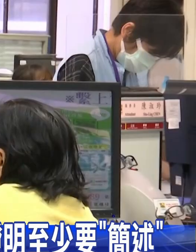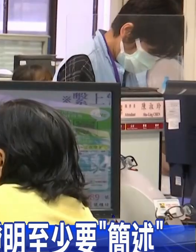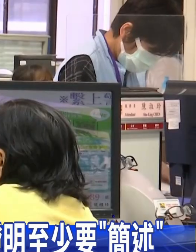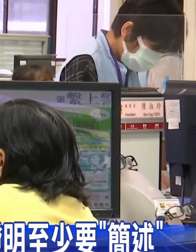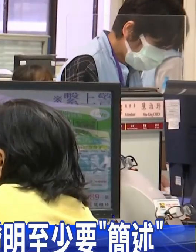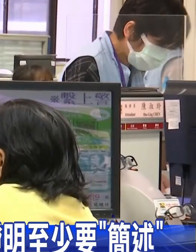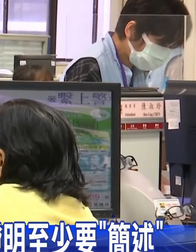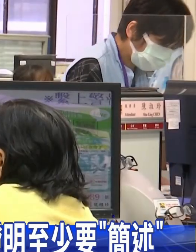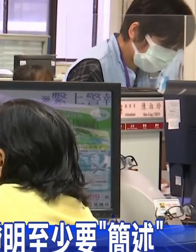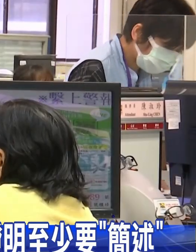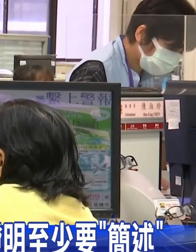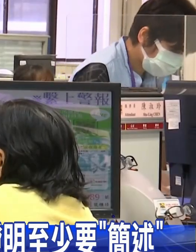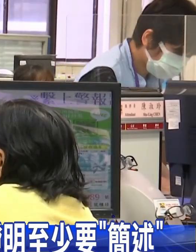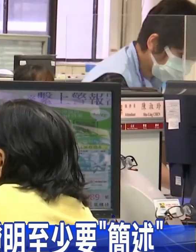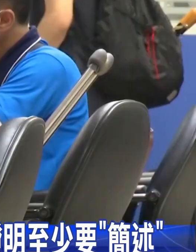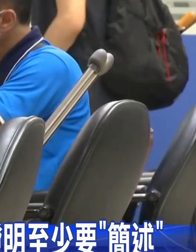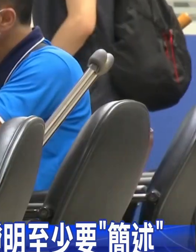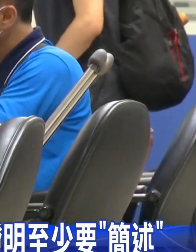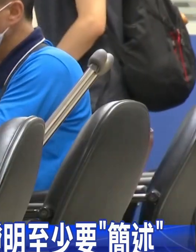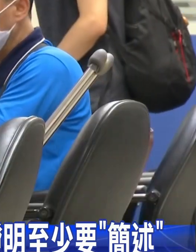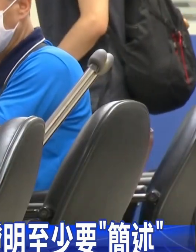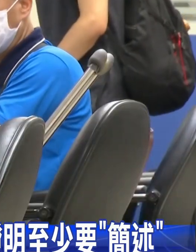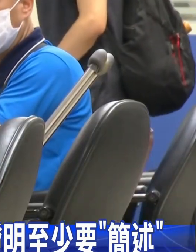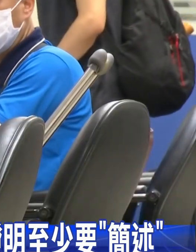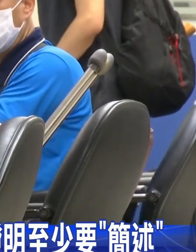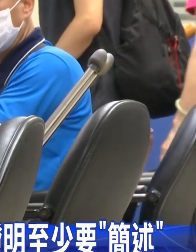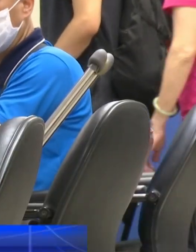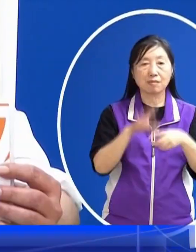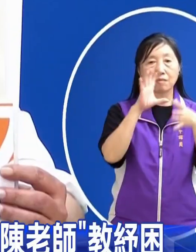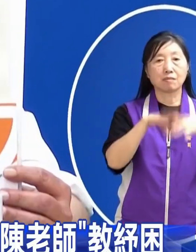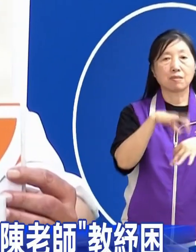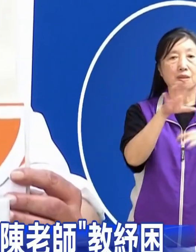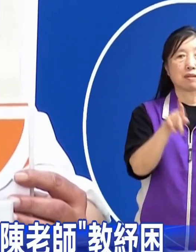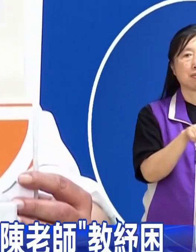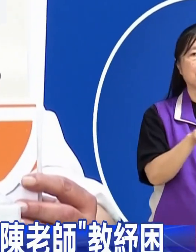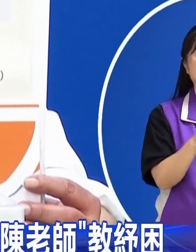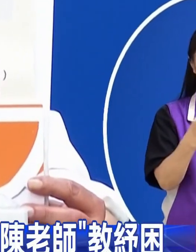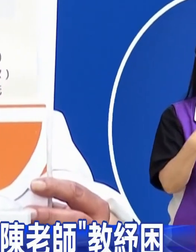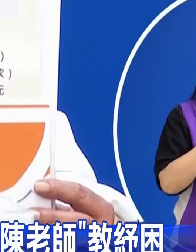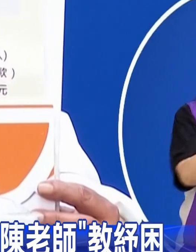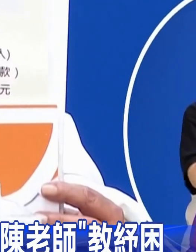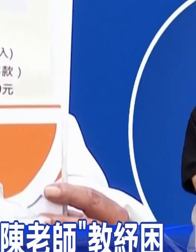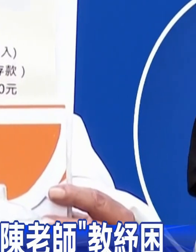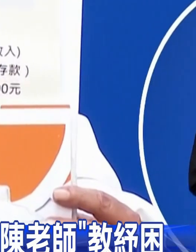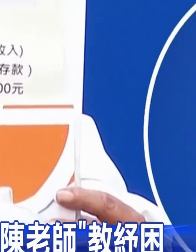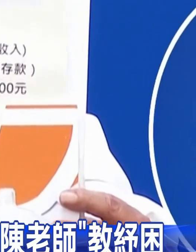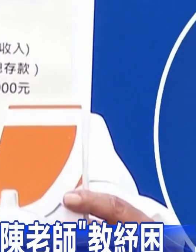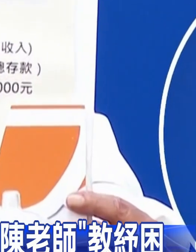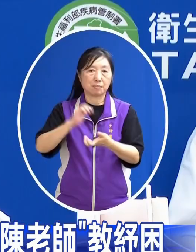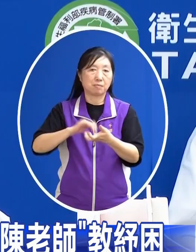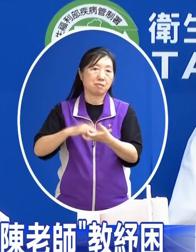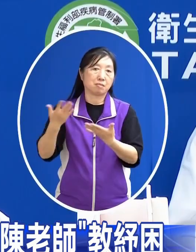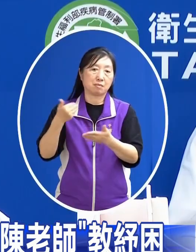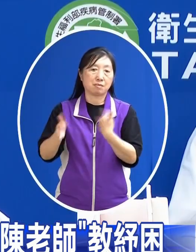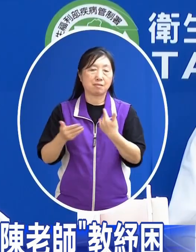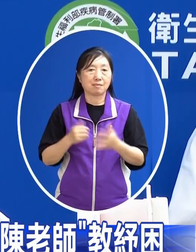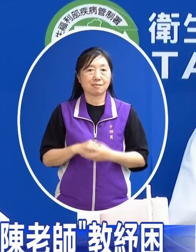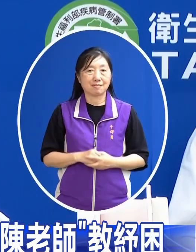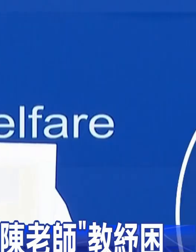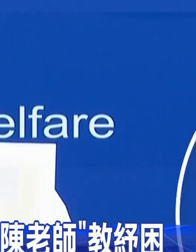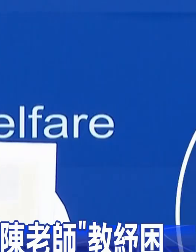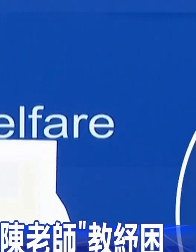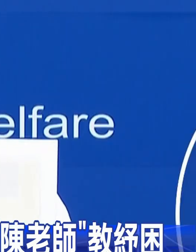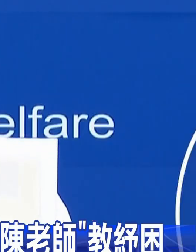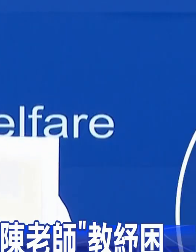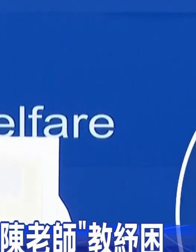此之前，不止民众母萨萨，前一天记者会上，阿中部长直接算公式给大家看，也频频摇头。 这很困